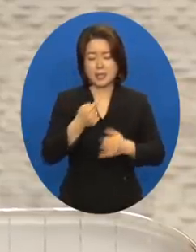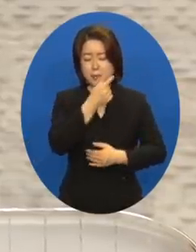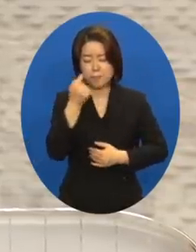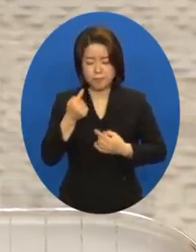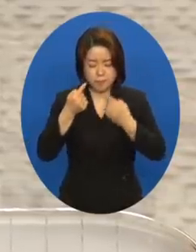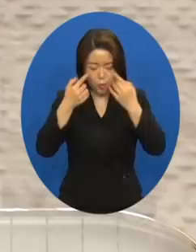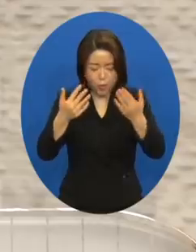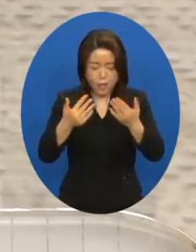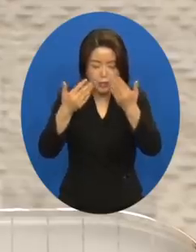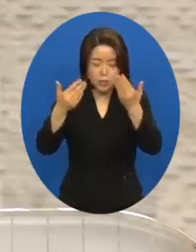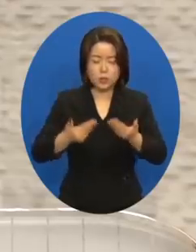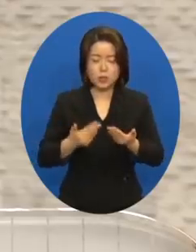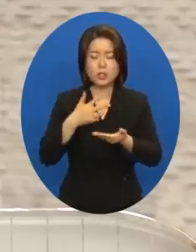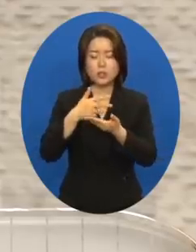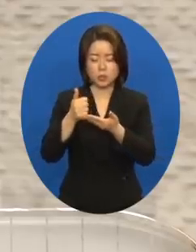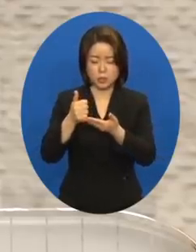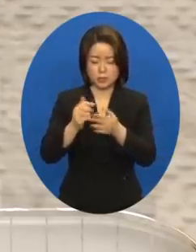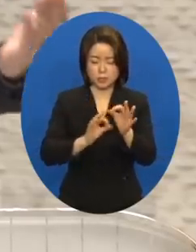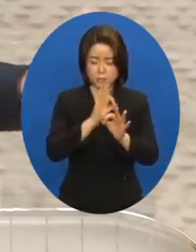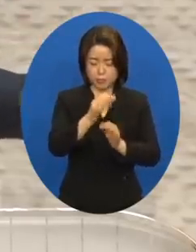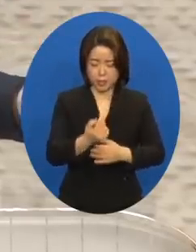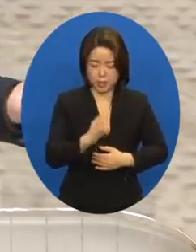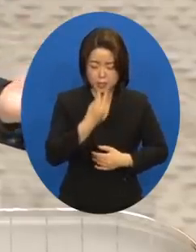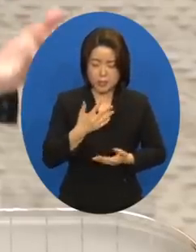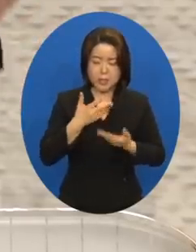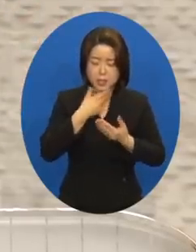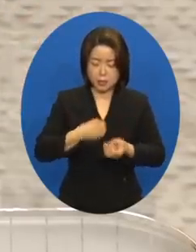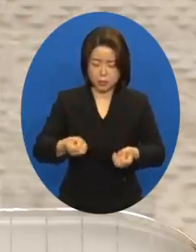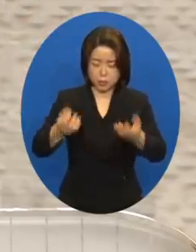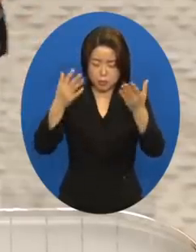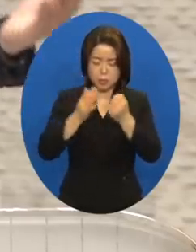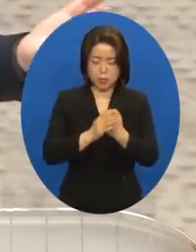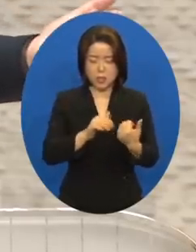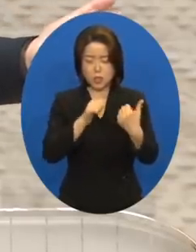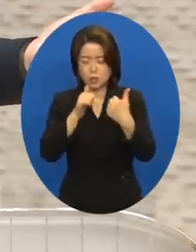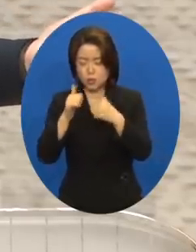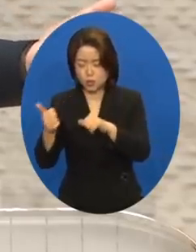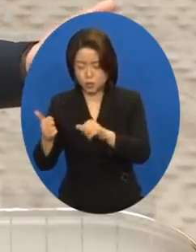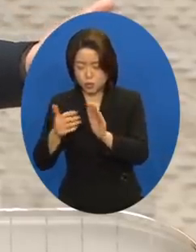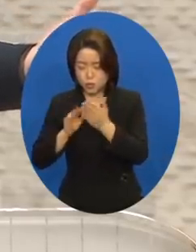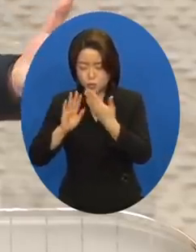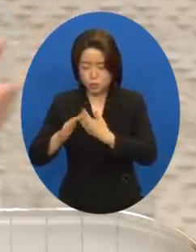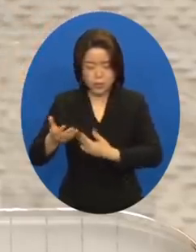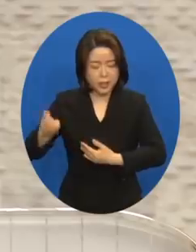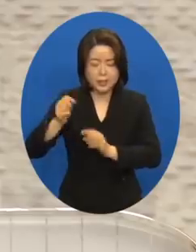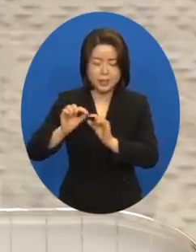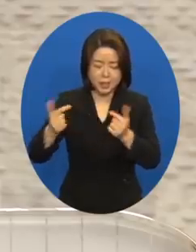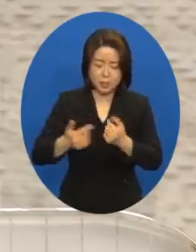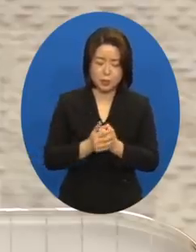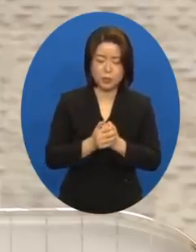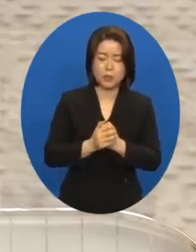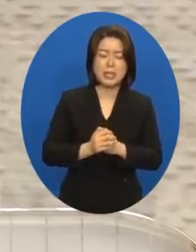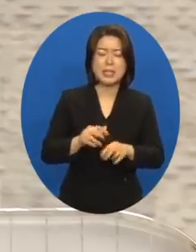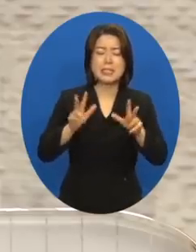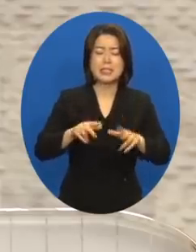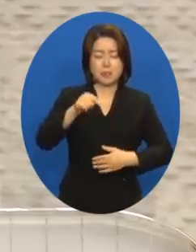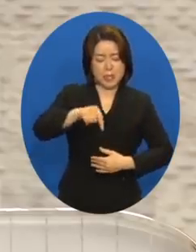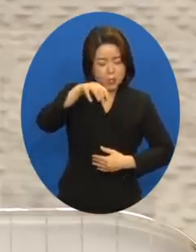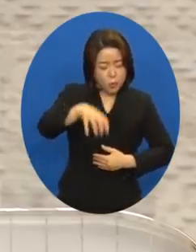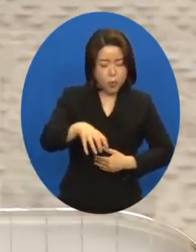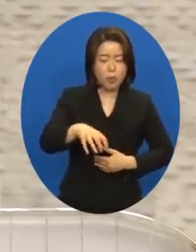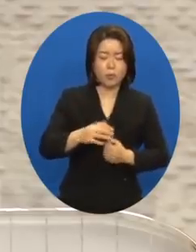주님 영생의 축복을 죽어서 누리는 것이 아니고 주님 지금 여기서부터